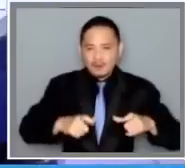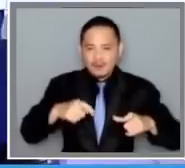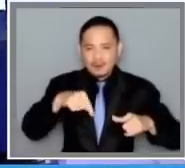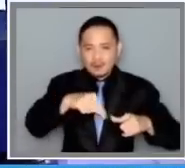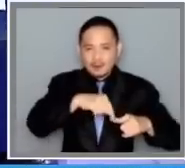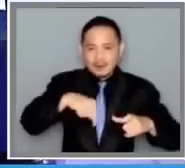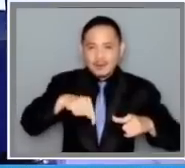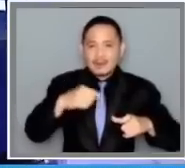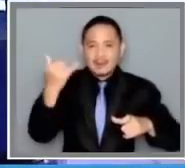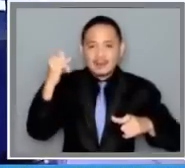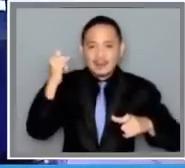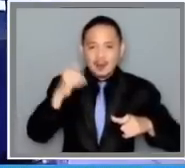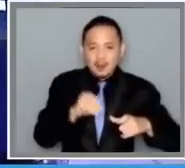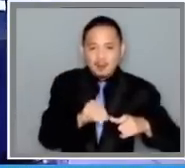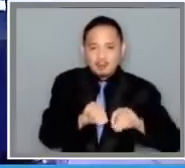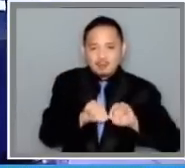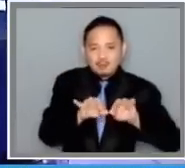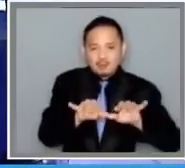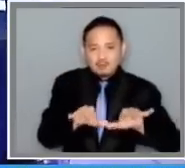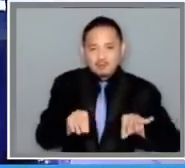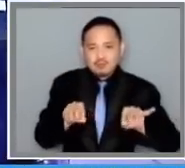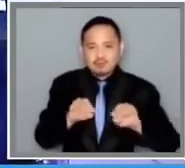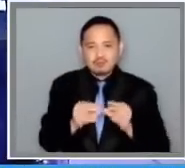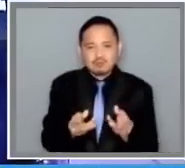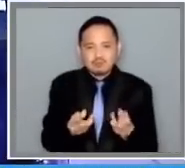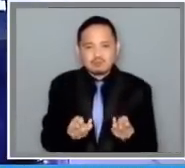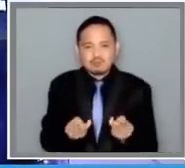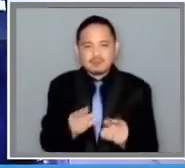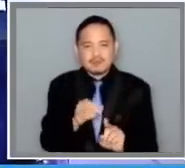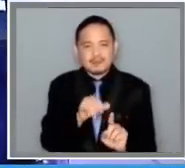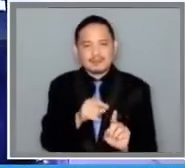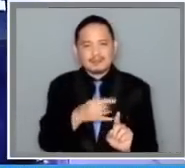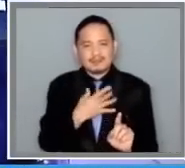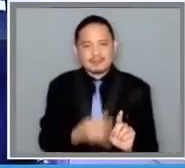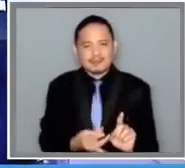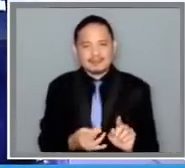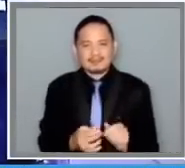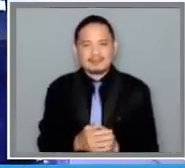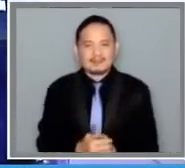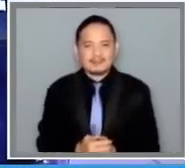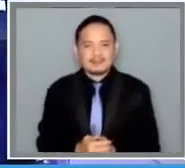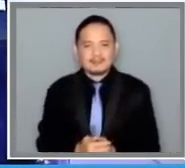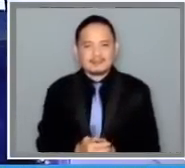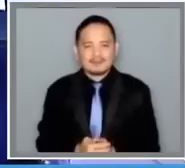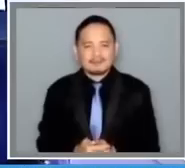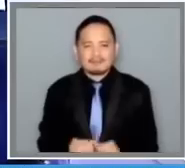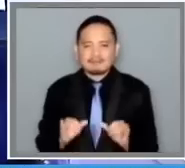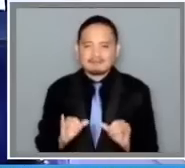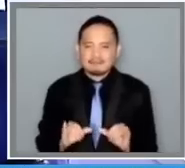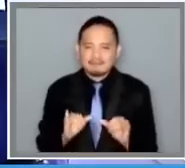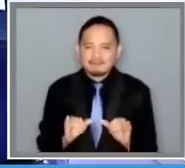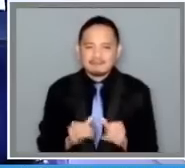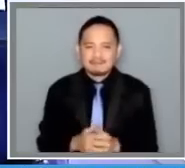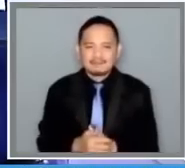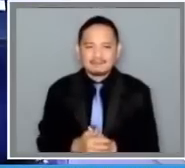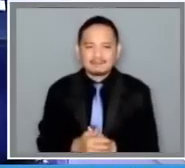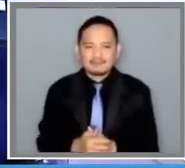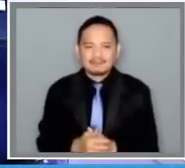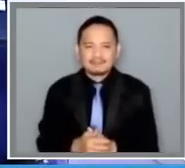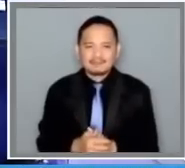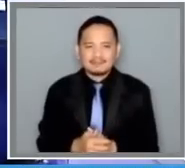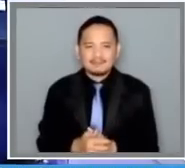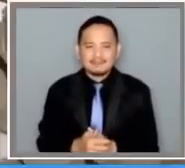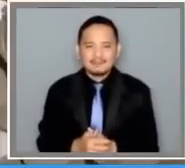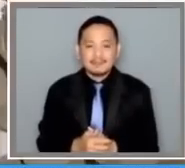mga egg retailer, syempre, umaaray, hindi lamang tayo, sa tamlay ng benta. Mm-mm. Balitang hatid sa atin yan ni James